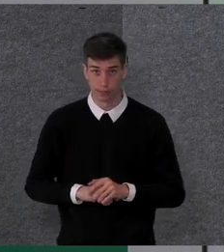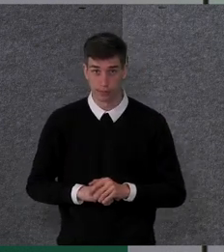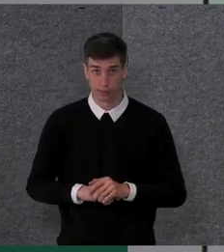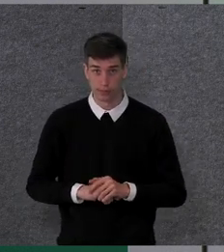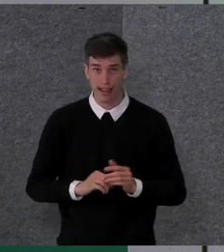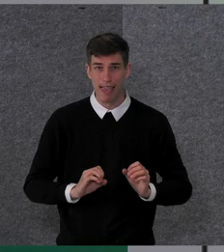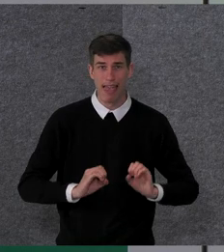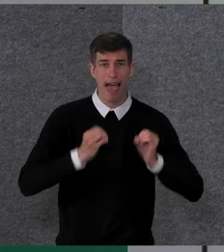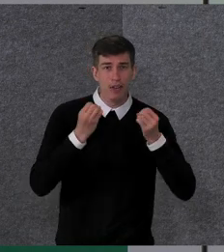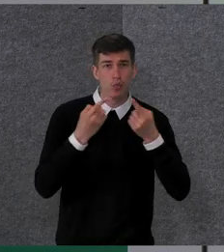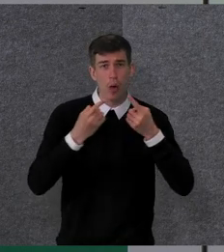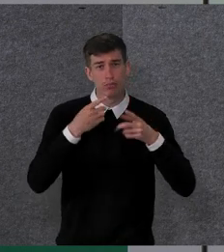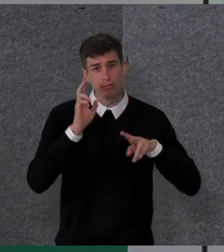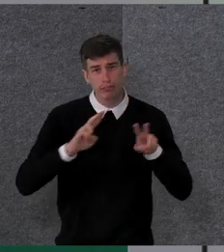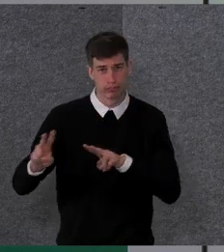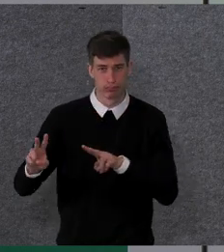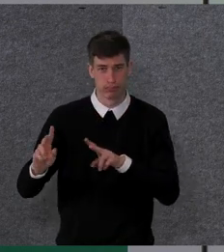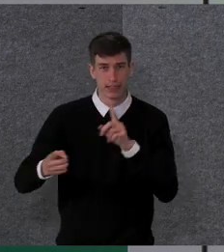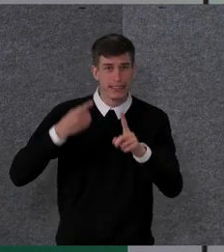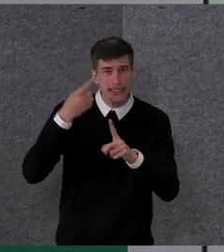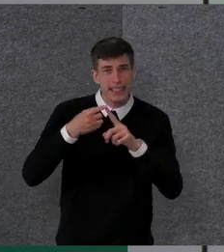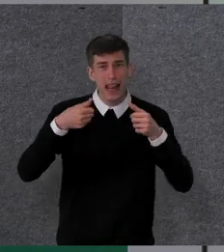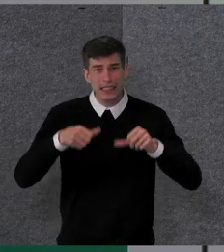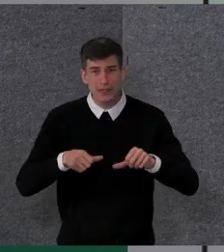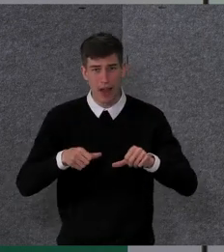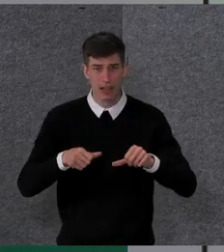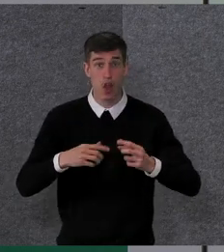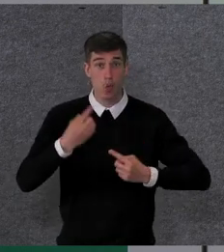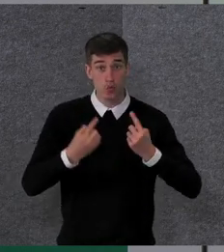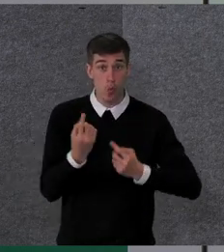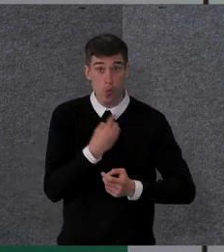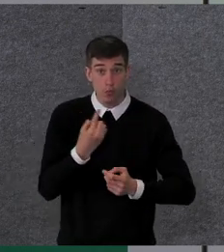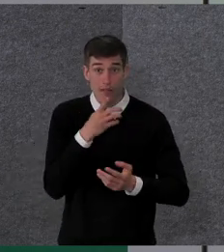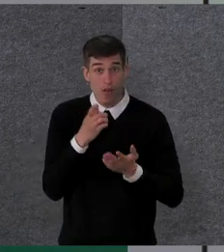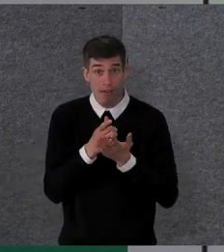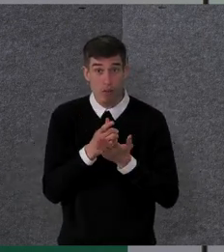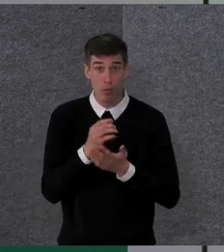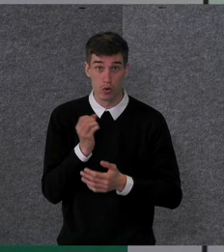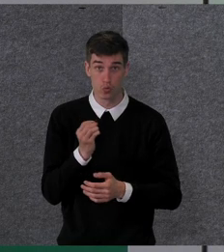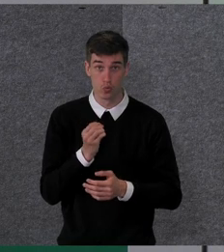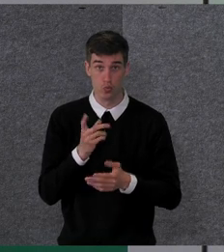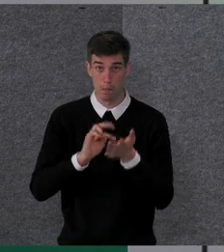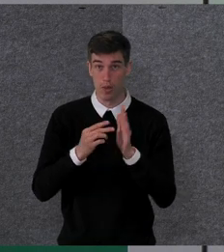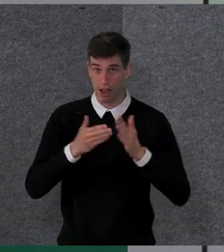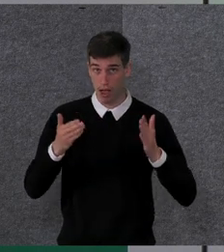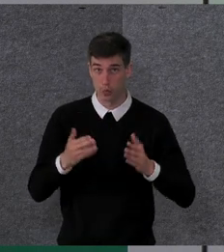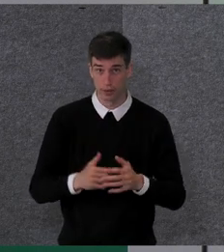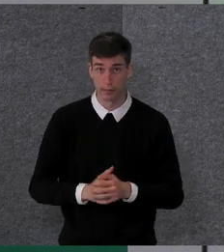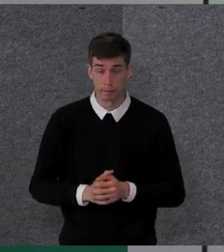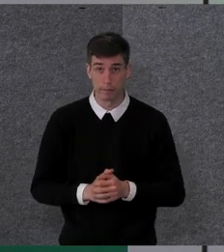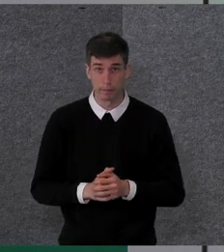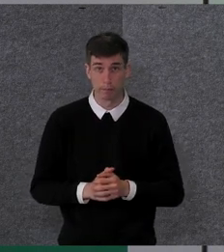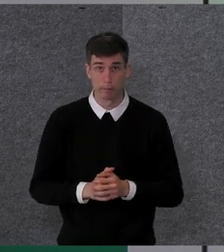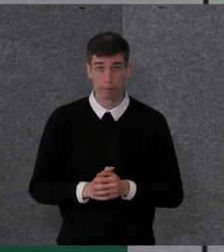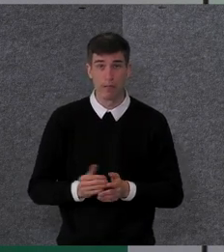AkteurInnen, Zielkonflikte und Zwänge. Und auch die Grünen haben eine sehr bewegte Geschichte in der Außenpolitik. Die